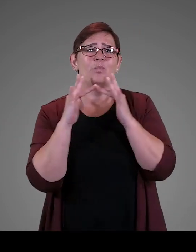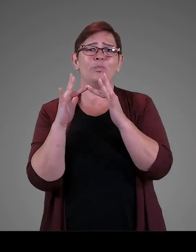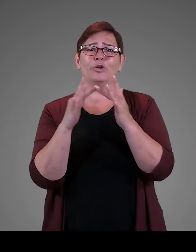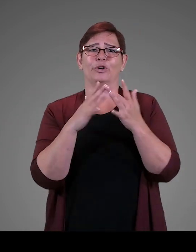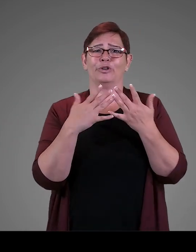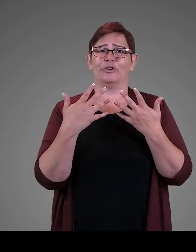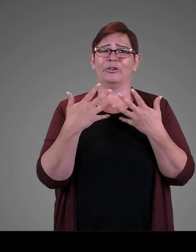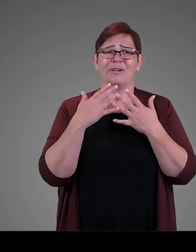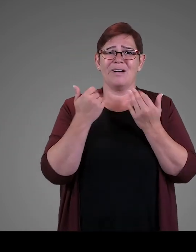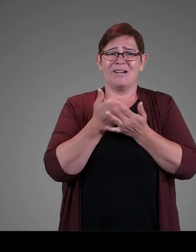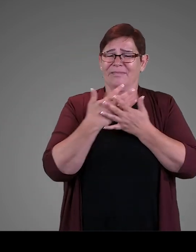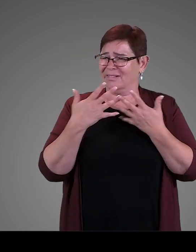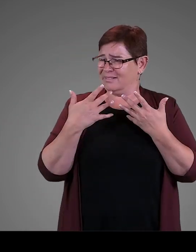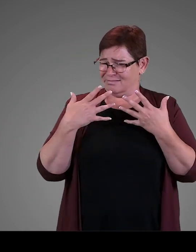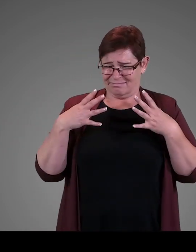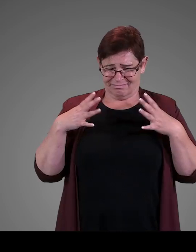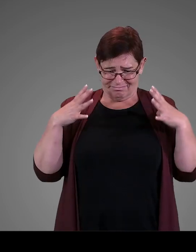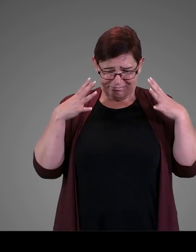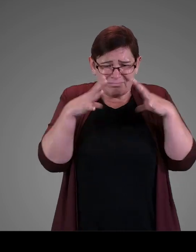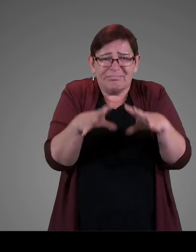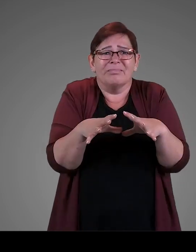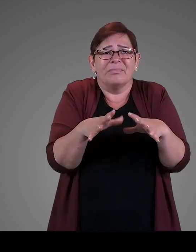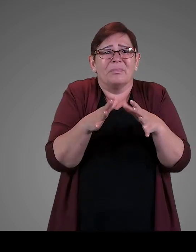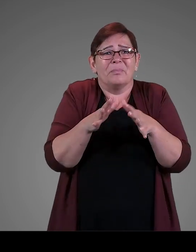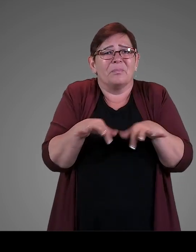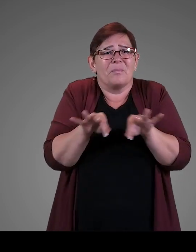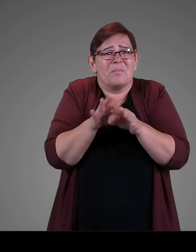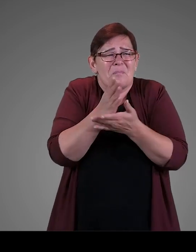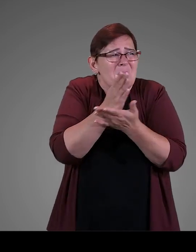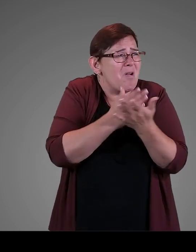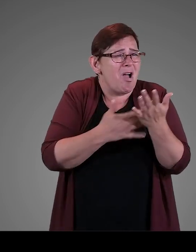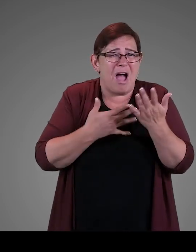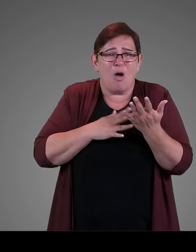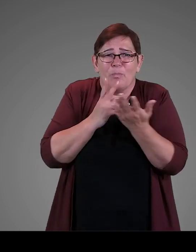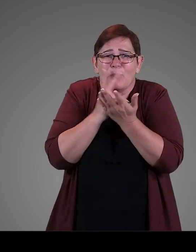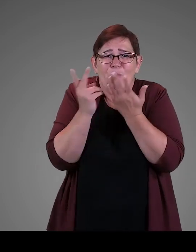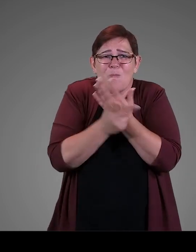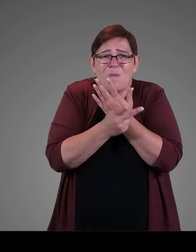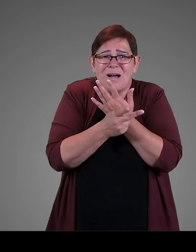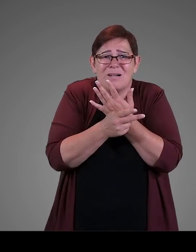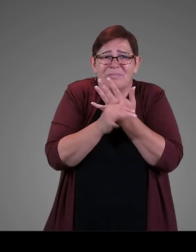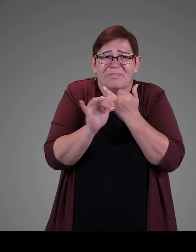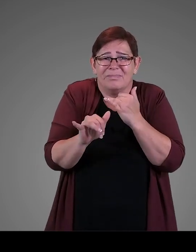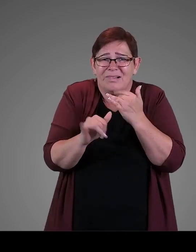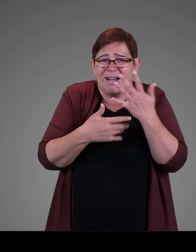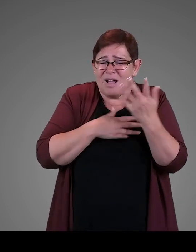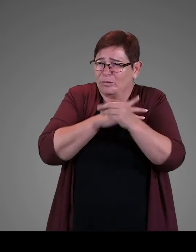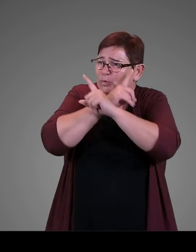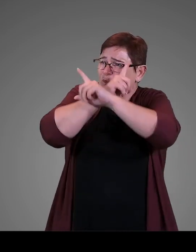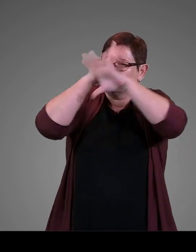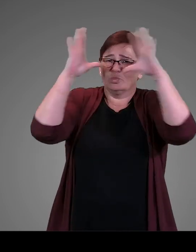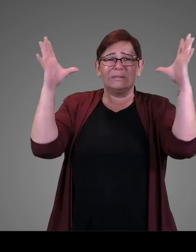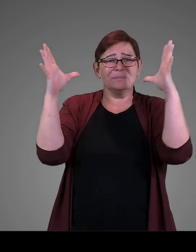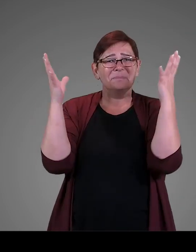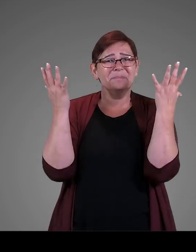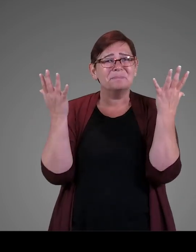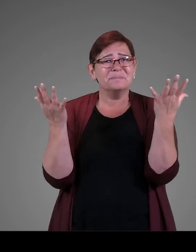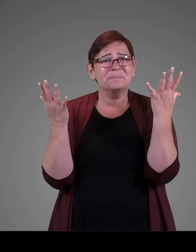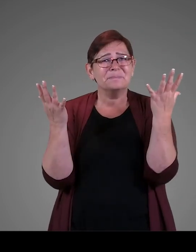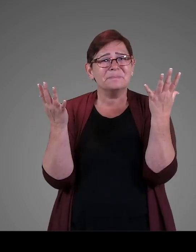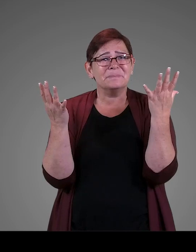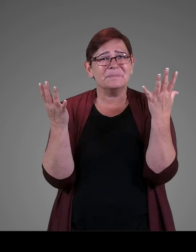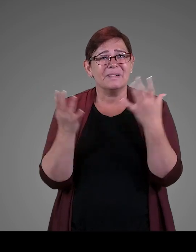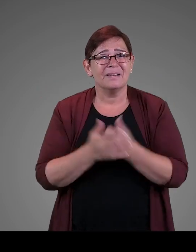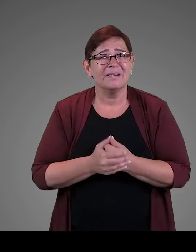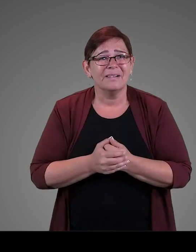le réseau, tout ce qu'on a nommé, tout ce qui est si important, comment on pourrait... Puis ça, c'est mon rêve, là. Puis comment on pourrait